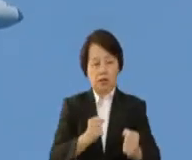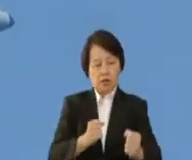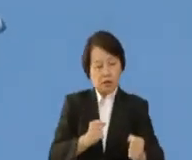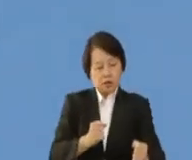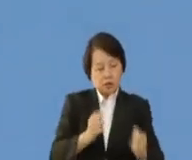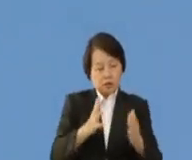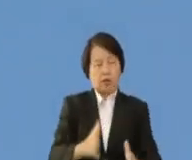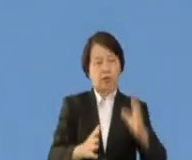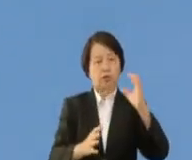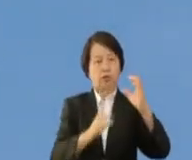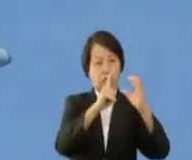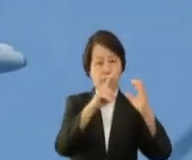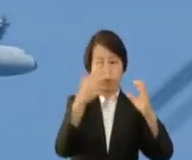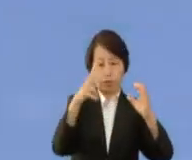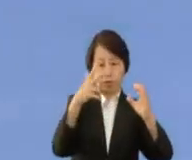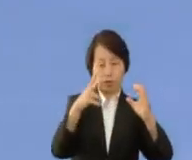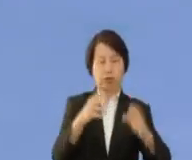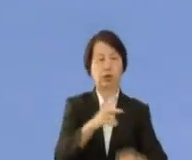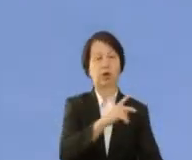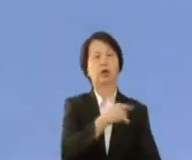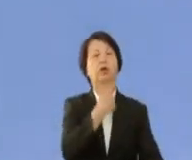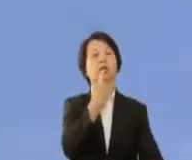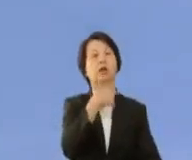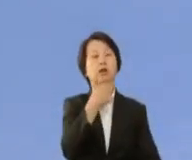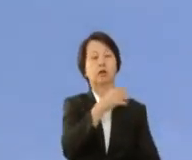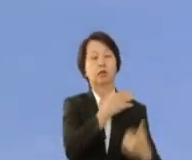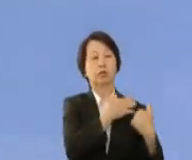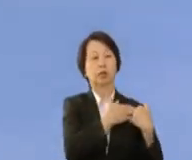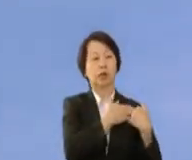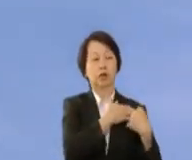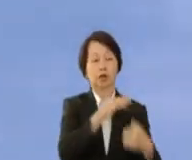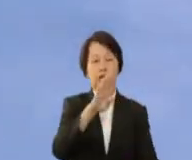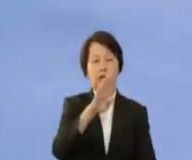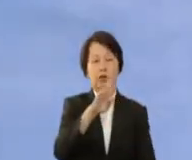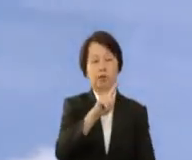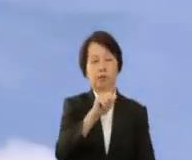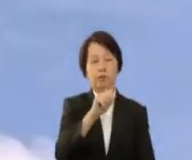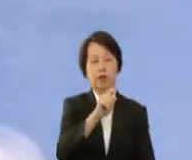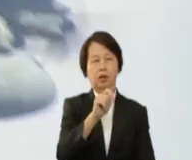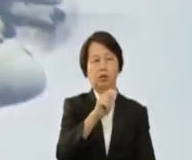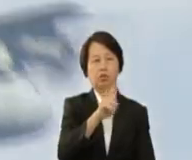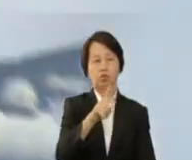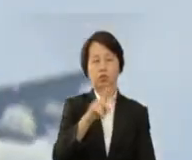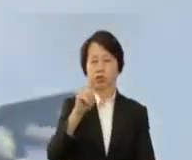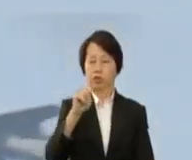pesawat C-130 diketuai oleh Lieutenant Colonel Faizul QDM.